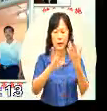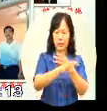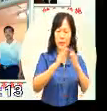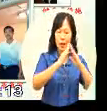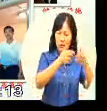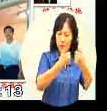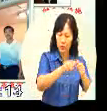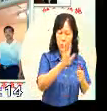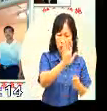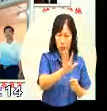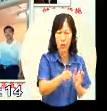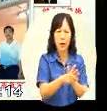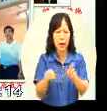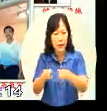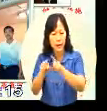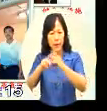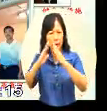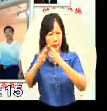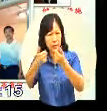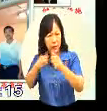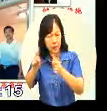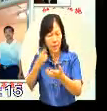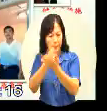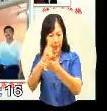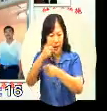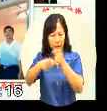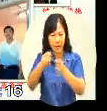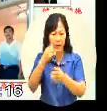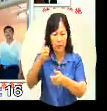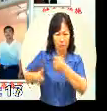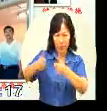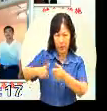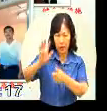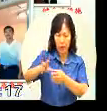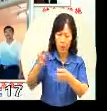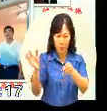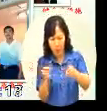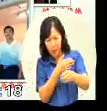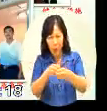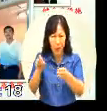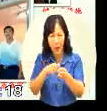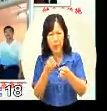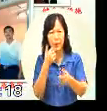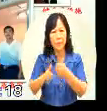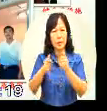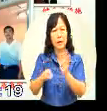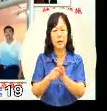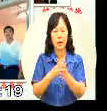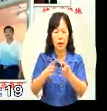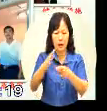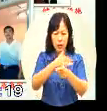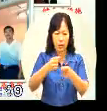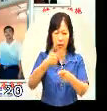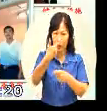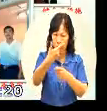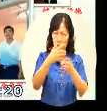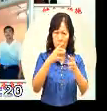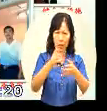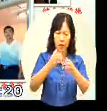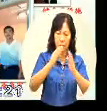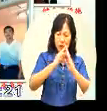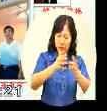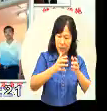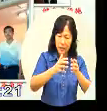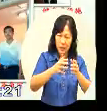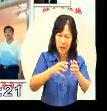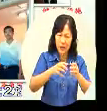会我们每一年呢都有网球比赛，有桌球比赛，这是全国六都十六县常态性的比赛。